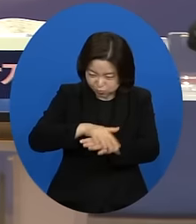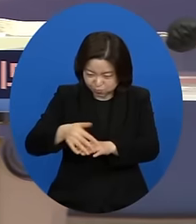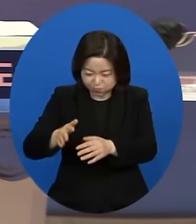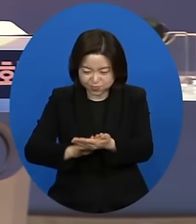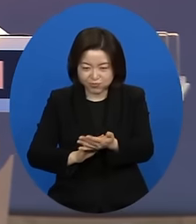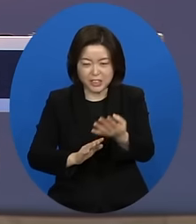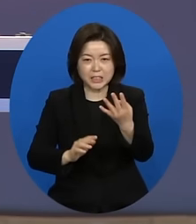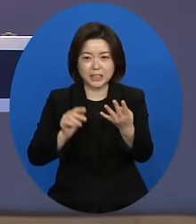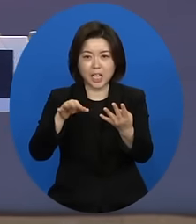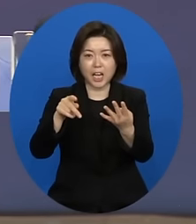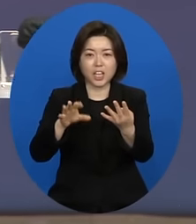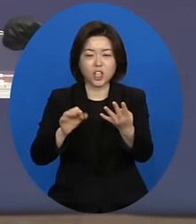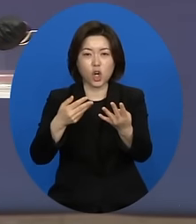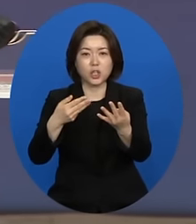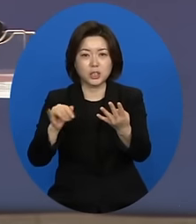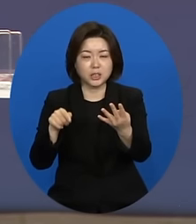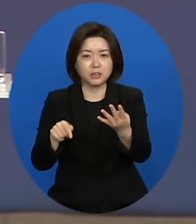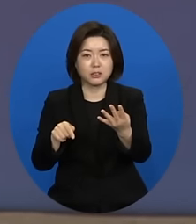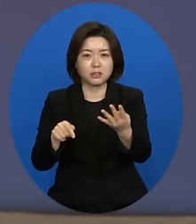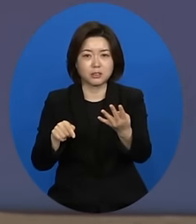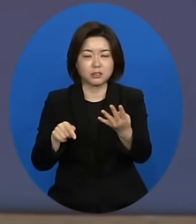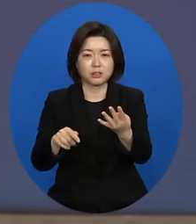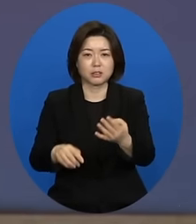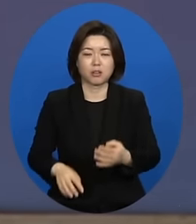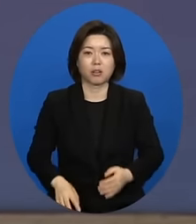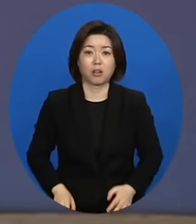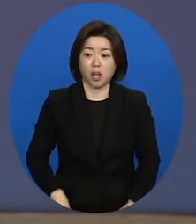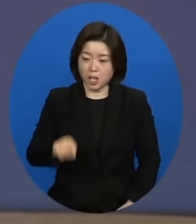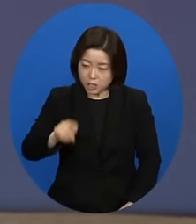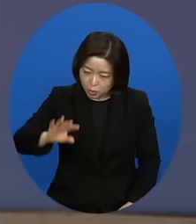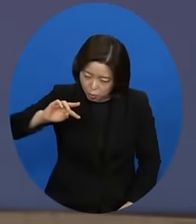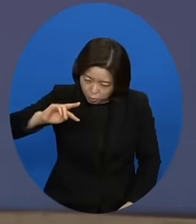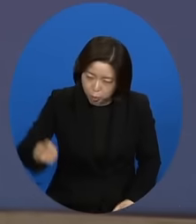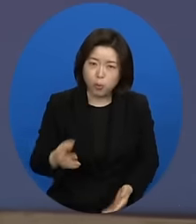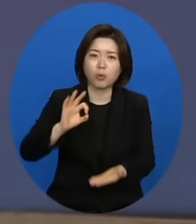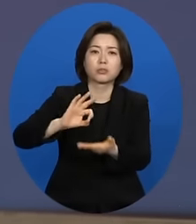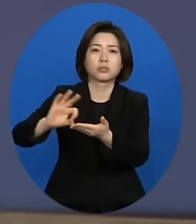사형리. 하나님은 그것도